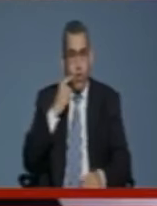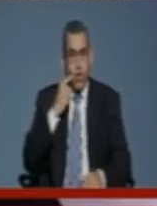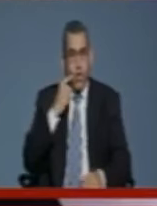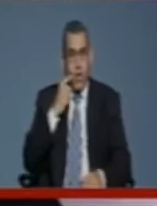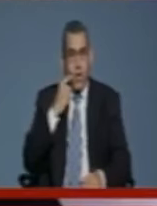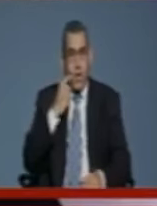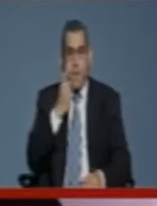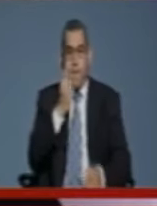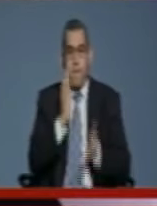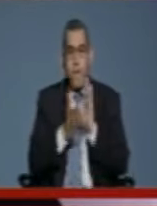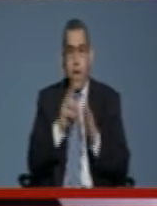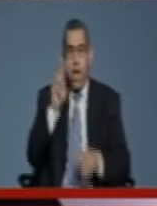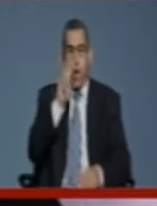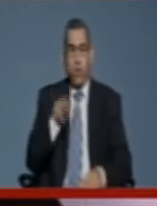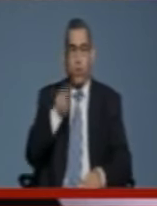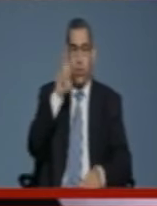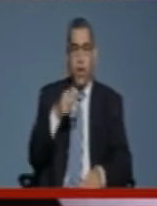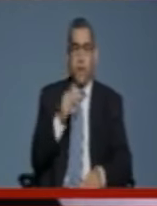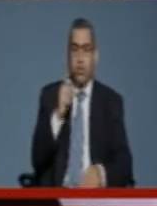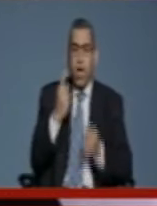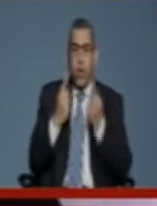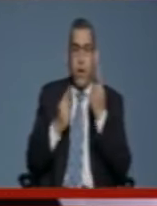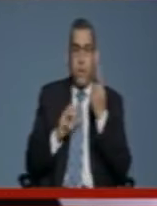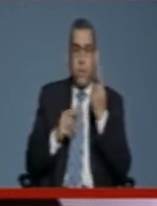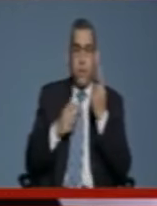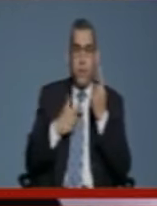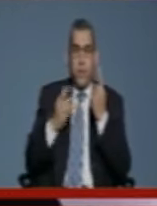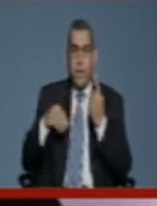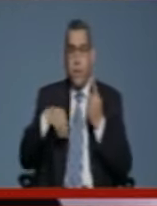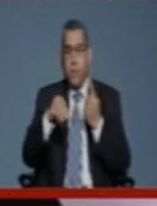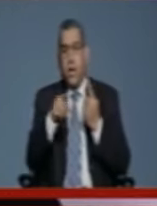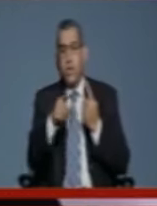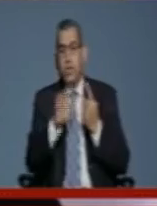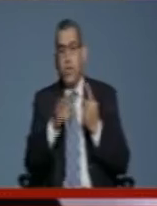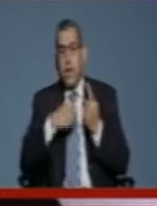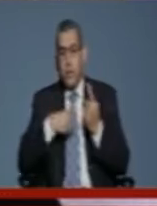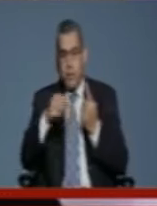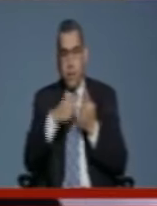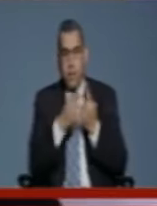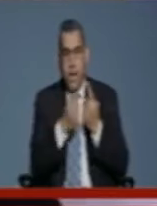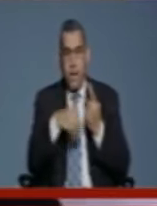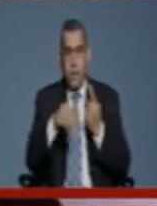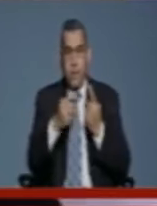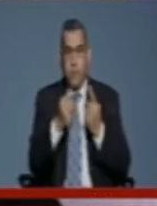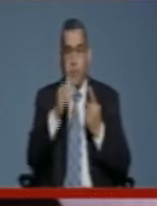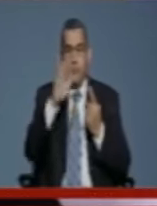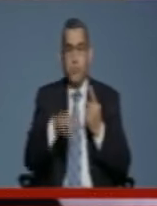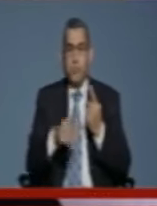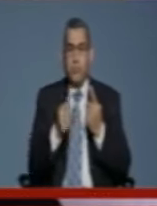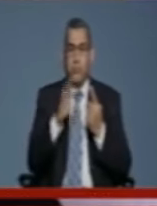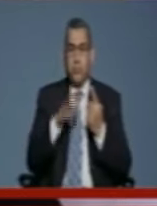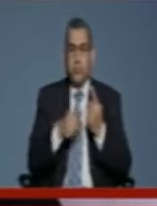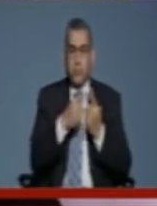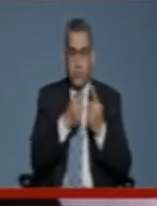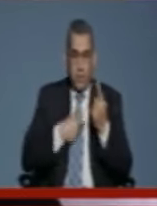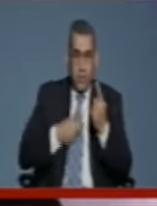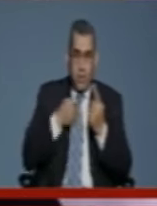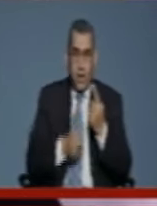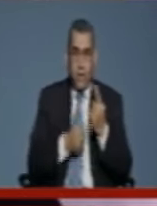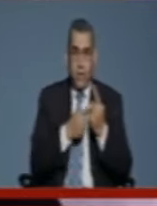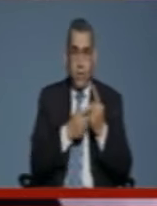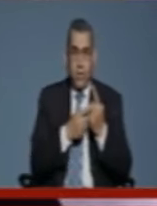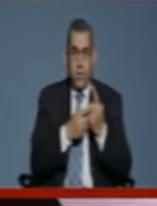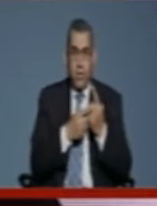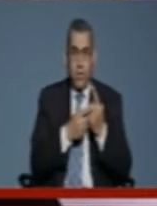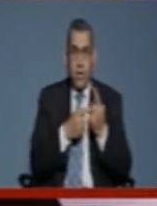دولار. طب انا ببيع للناس بايه؟ ببيع للناس بجنيه. طيب طب عايز وقود قد